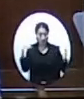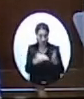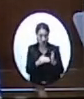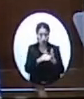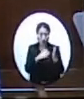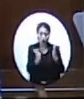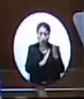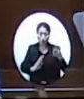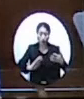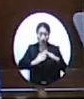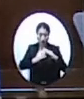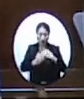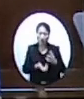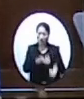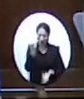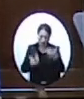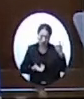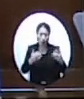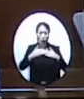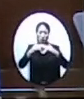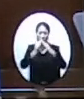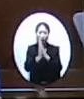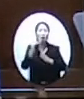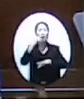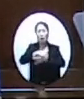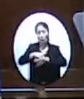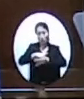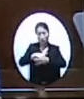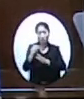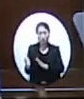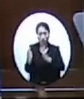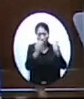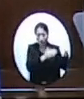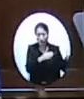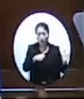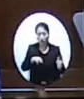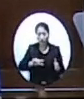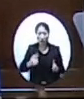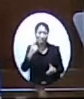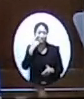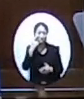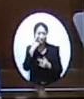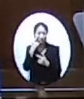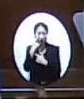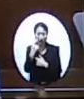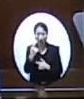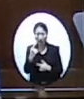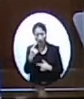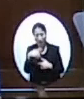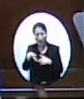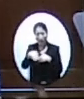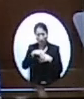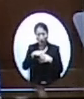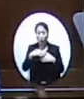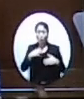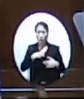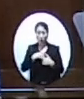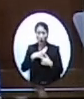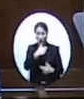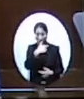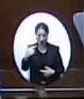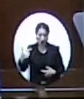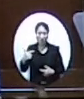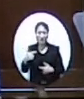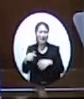공공시설은 해체, 철거 계획을 수립하고 성면 노출에 위험성이 큰 건물은